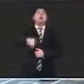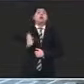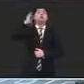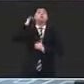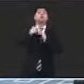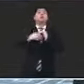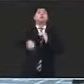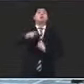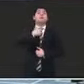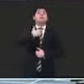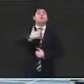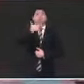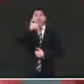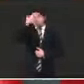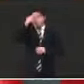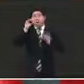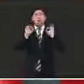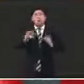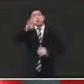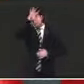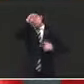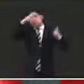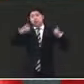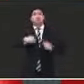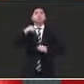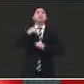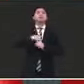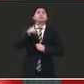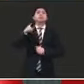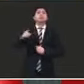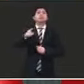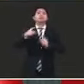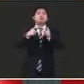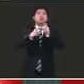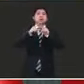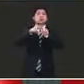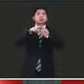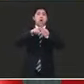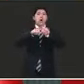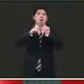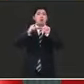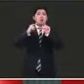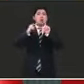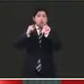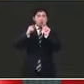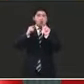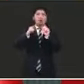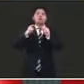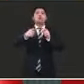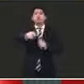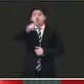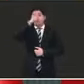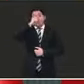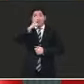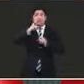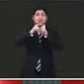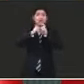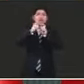Cuma günü İstanbul'da Şahkulu Sultan dergahında